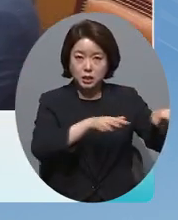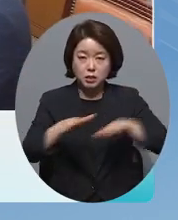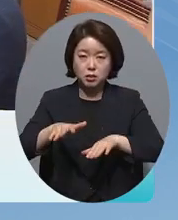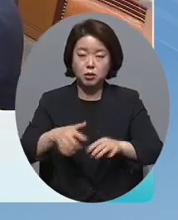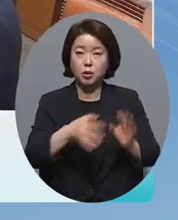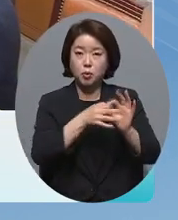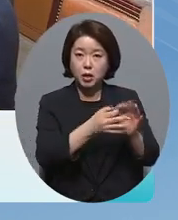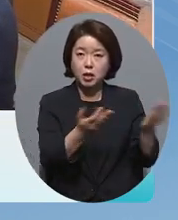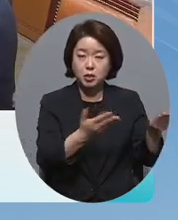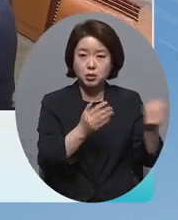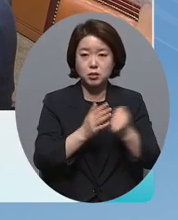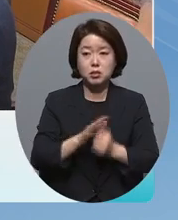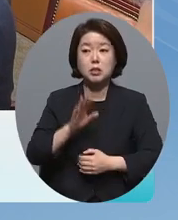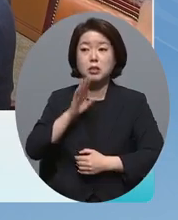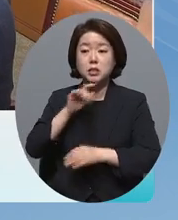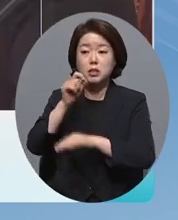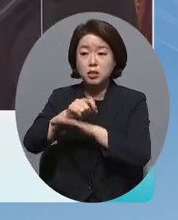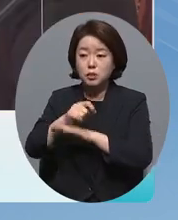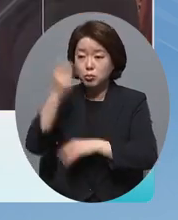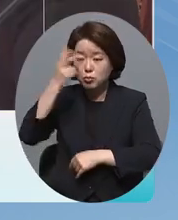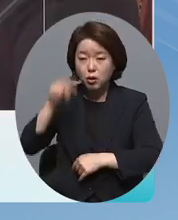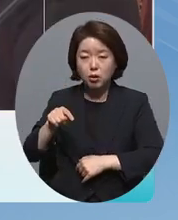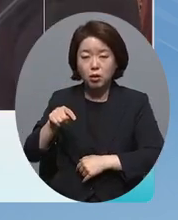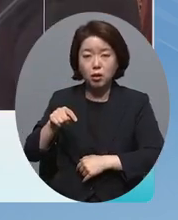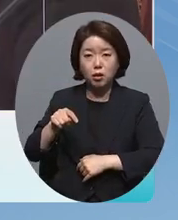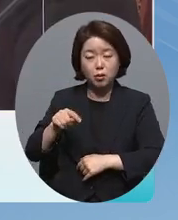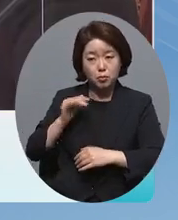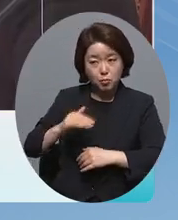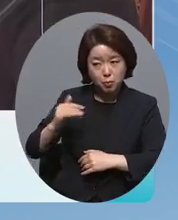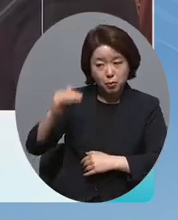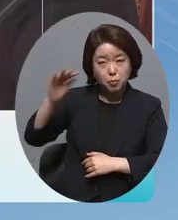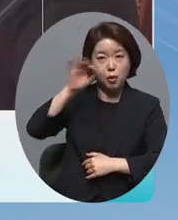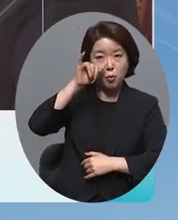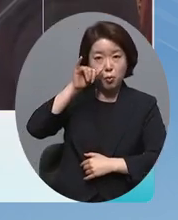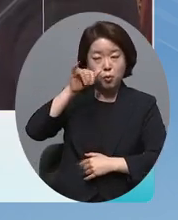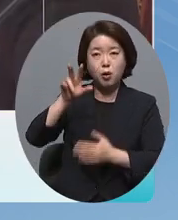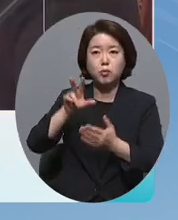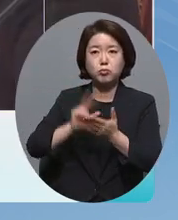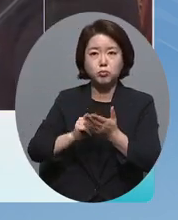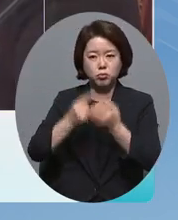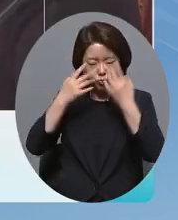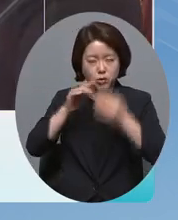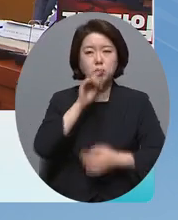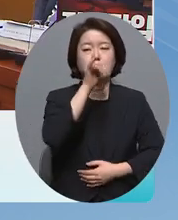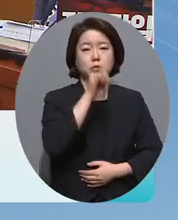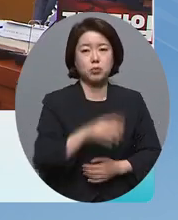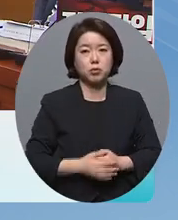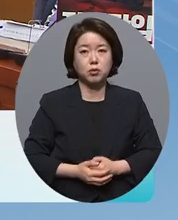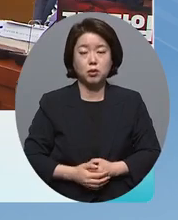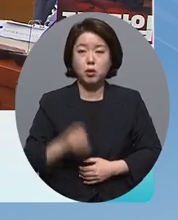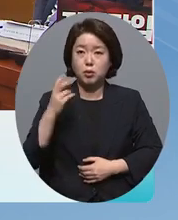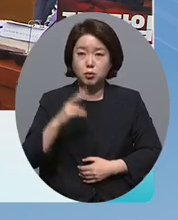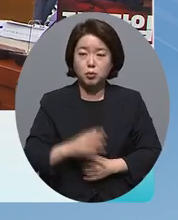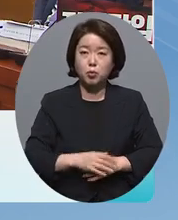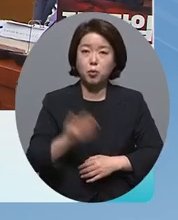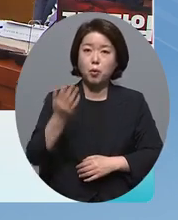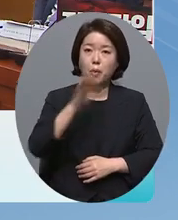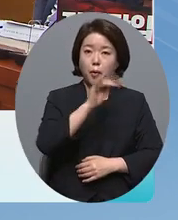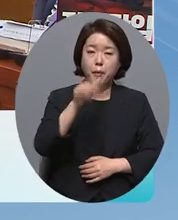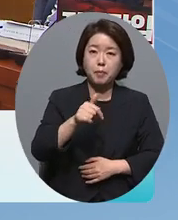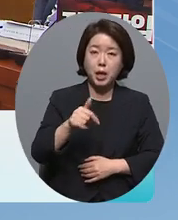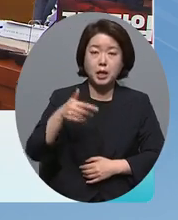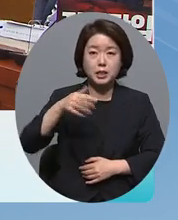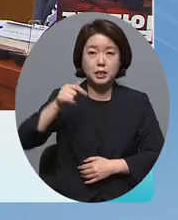관련해서 실무단계의 조사가 얼마나 감사한 차원에서 이루어졌느냐에 대한 문제제기도 사실 분명히 있었던 것이고요 왜냐하면 박지원 전